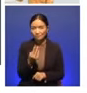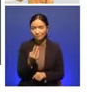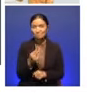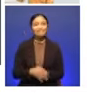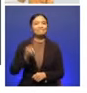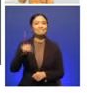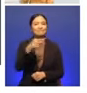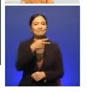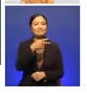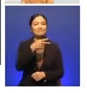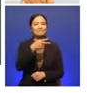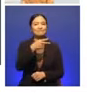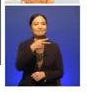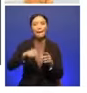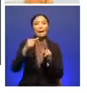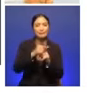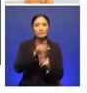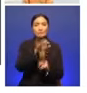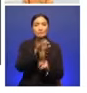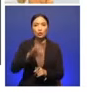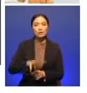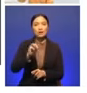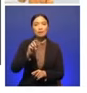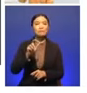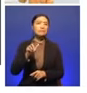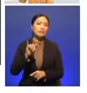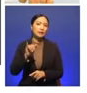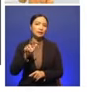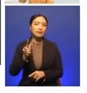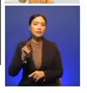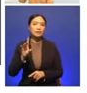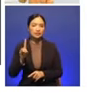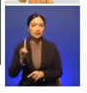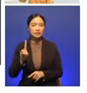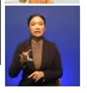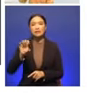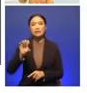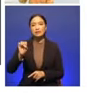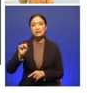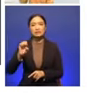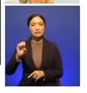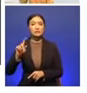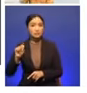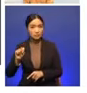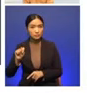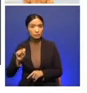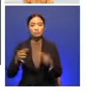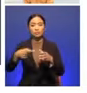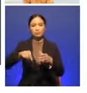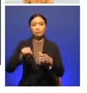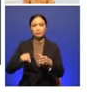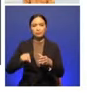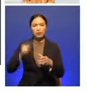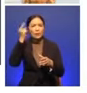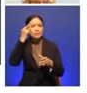าอังกฤษเรียกว่า mindset นะครับหรือความเข้าใจบุคลากรในสารสงเคราะห์เนี่ยเปลี่ยนไปเ